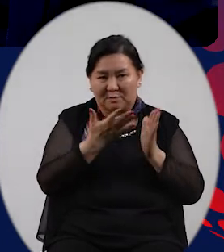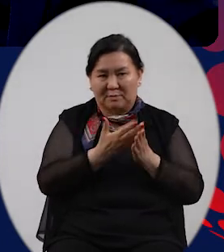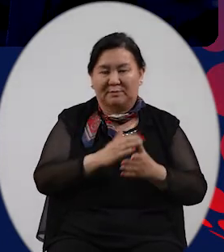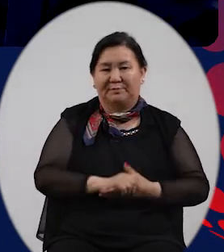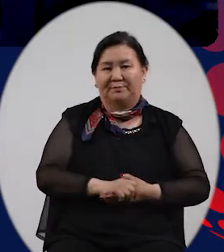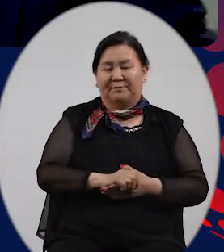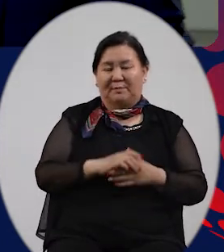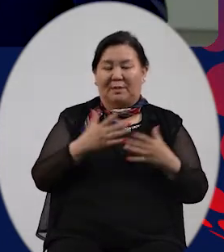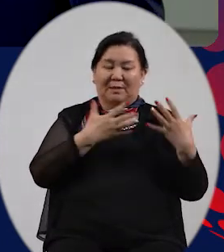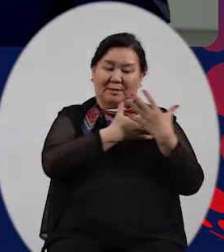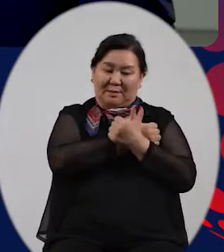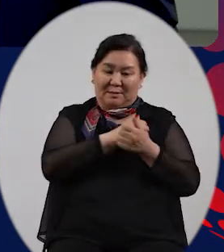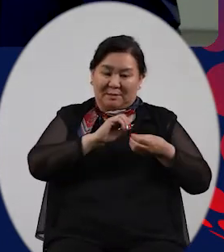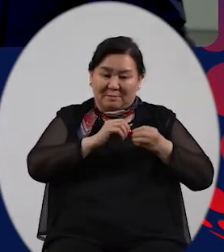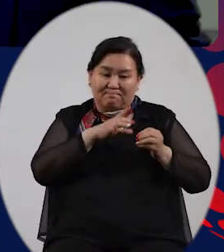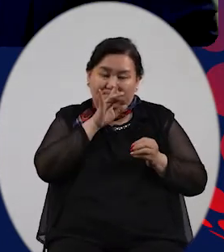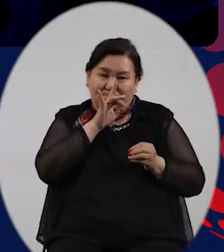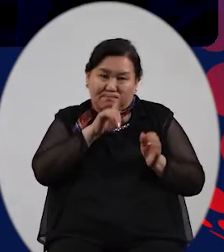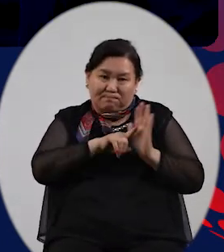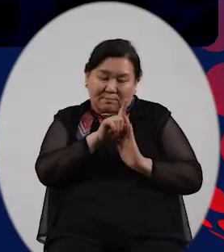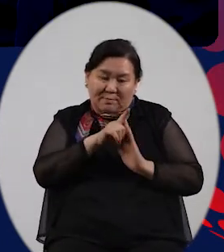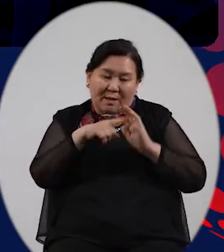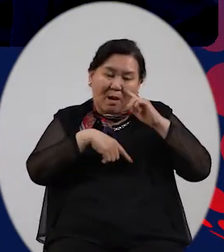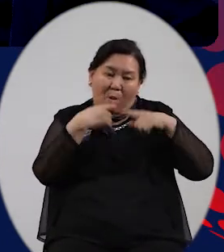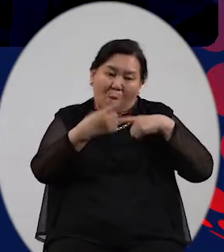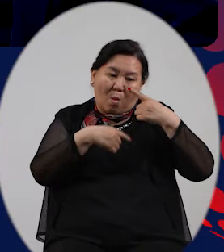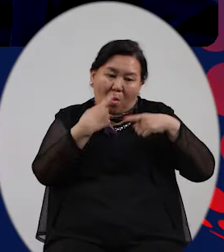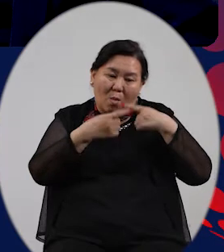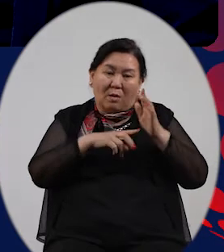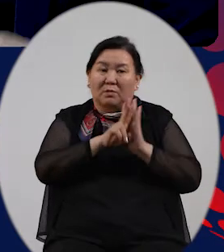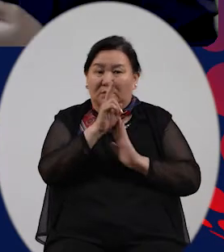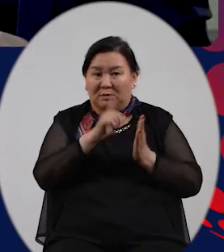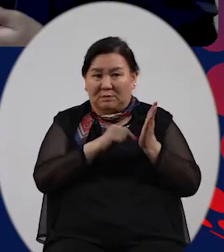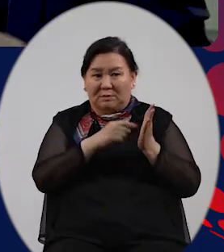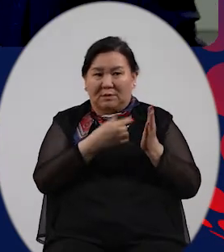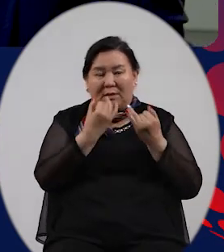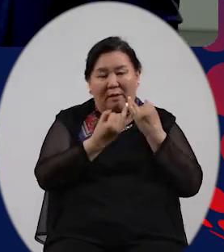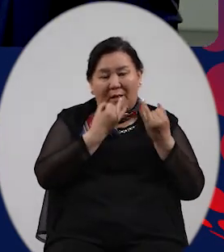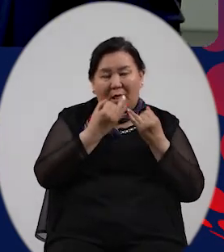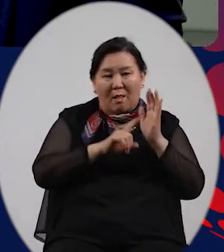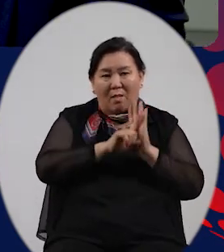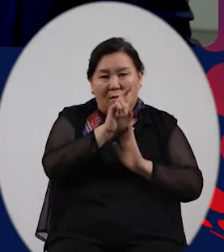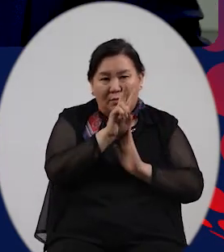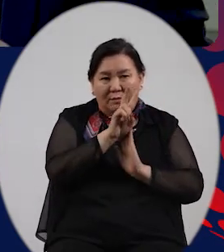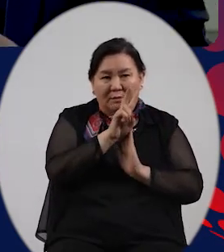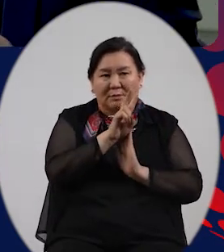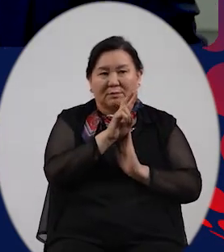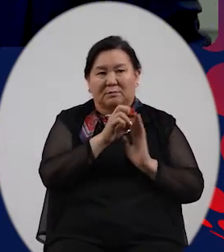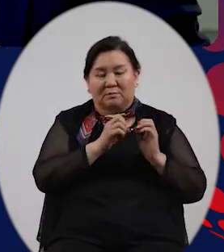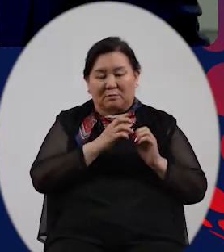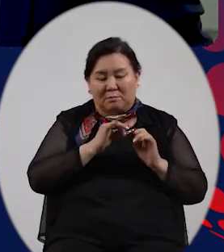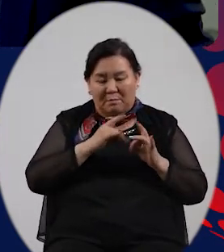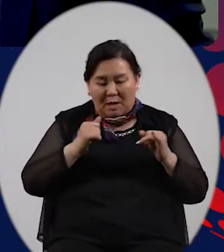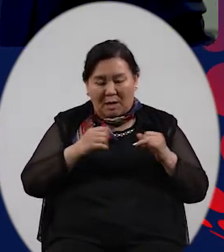За гэрээг бол хамгийн түрүүнд яриа үүсгэх гэж байгаа. Тэгэхээр энэ яриа үүсгэх гэдэг бол бүтээгдэхүүн,